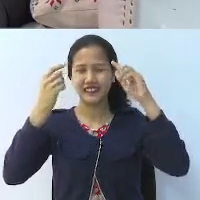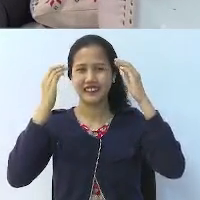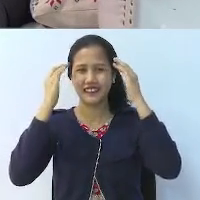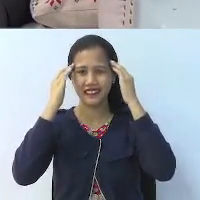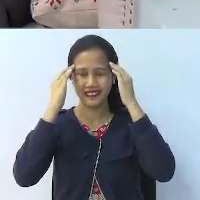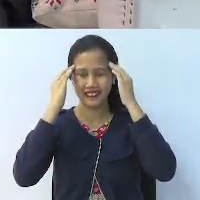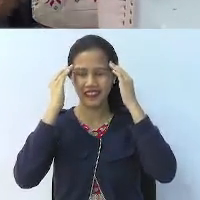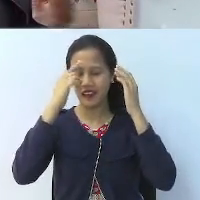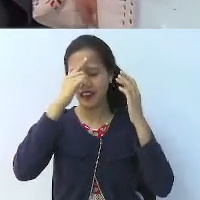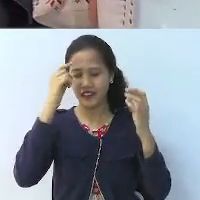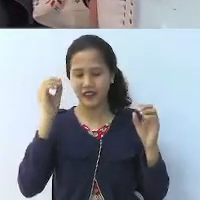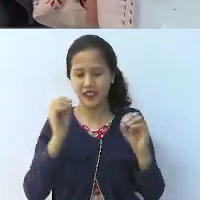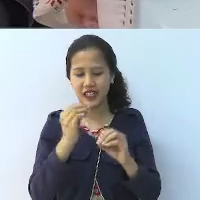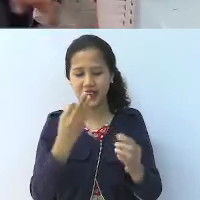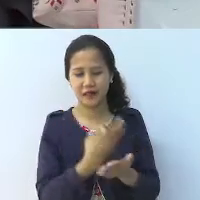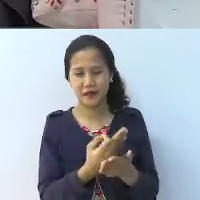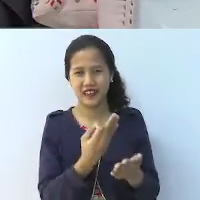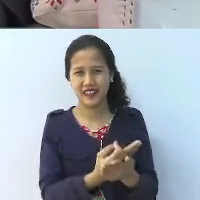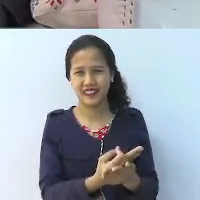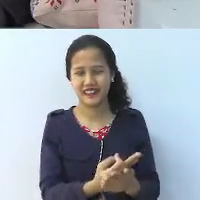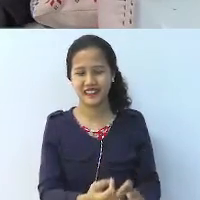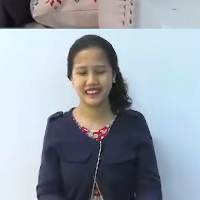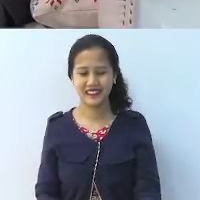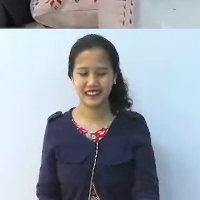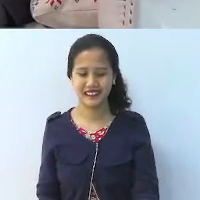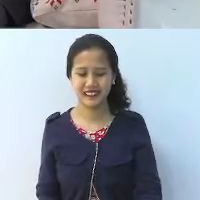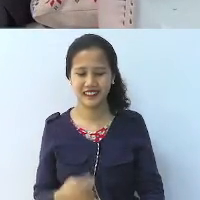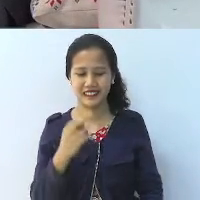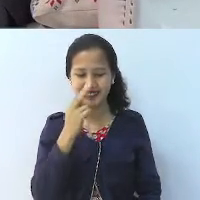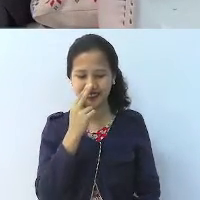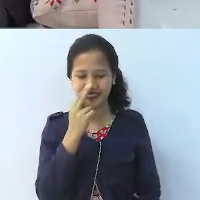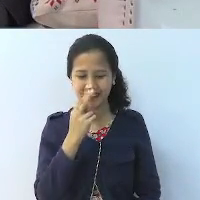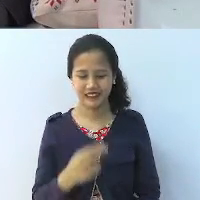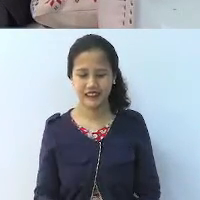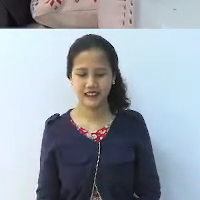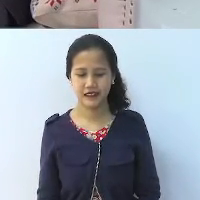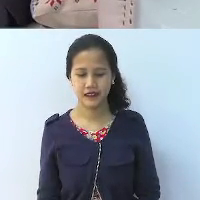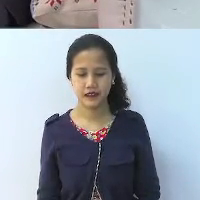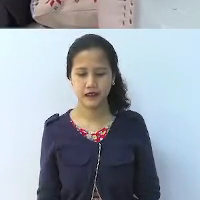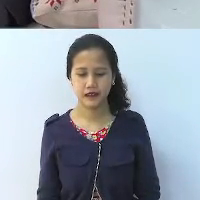kasi walang laman ang wallet ko. Anong hihilutin ko?